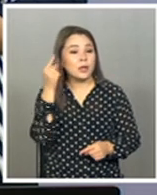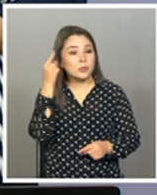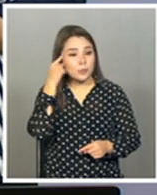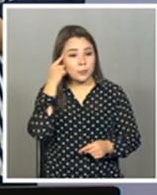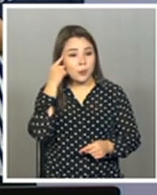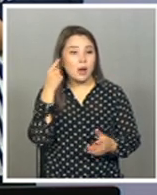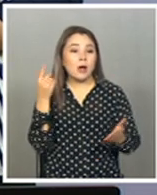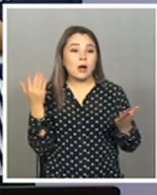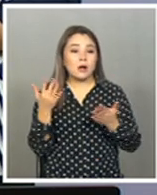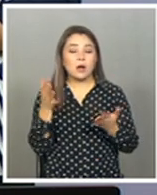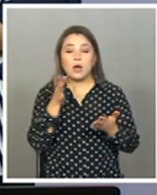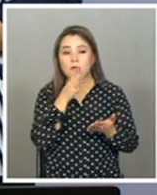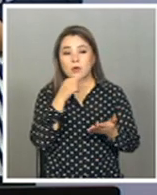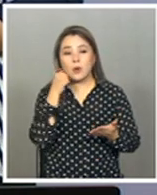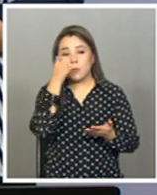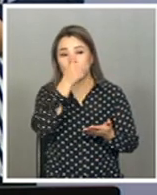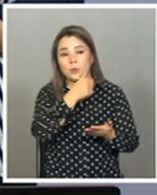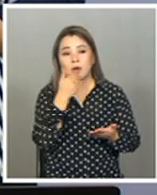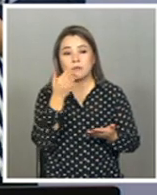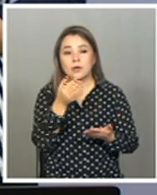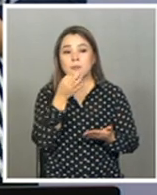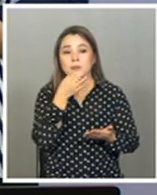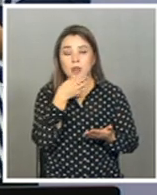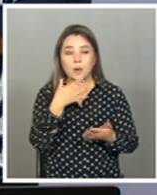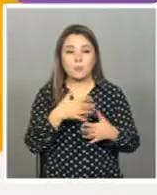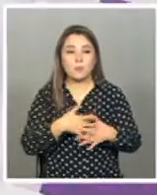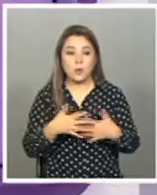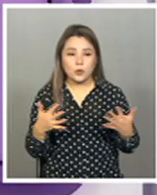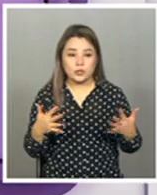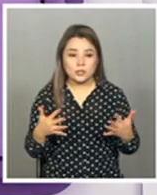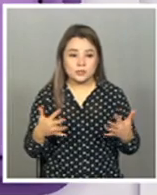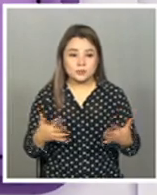какое время года вам нравится больше.